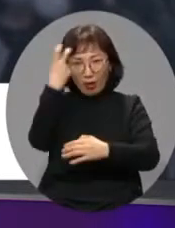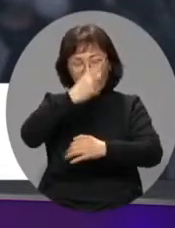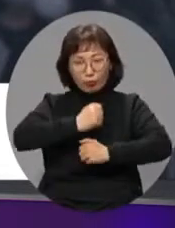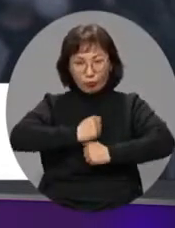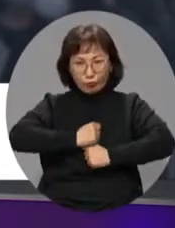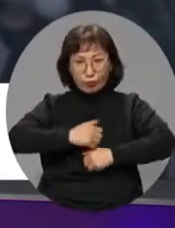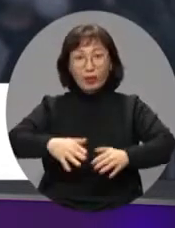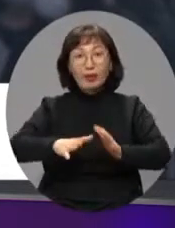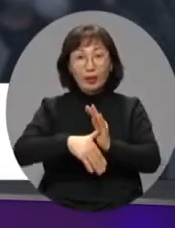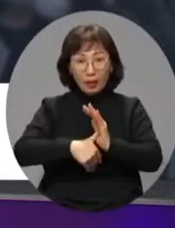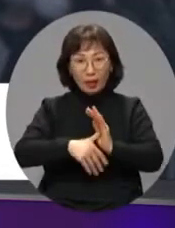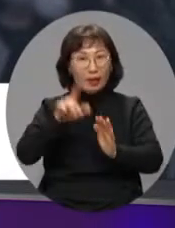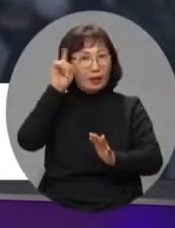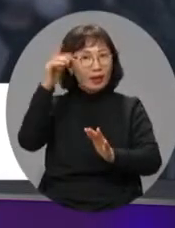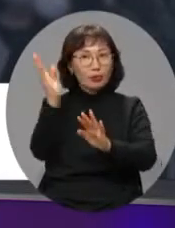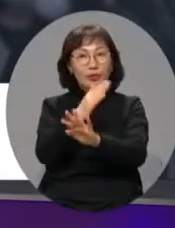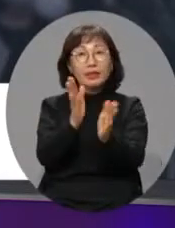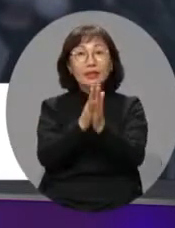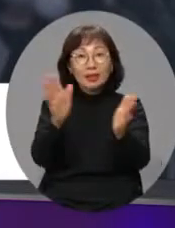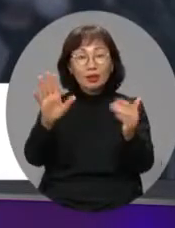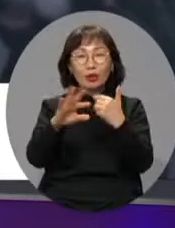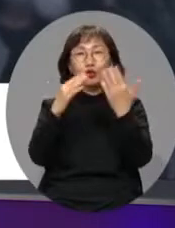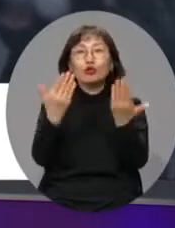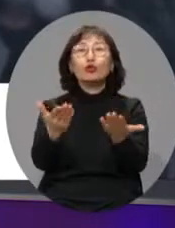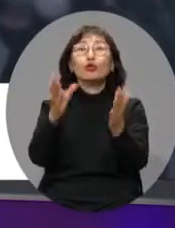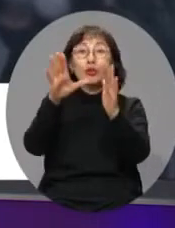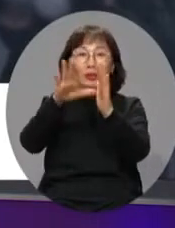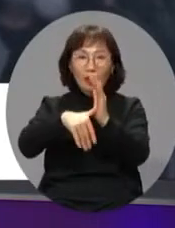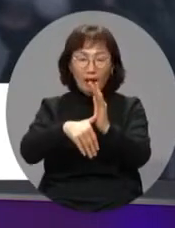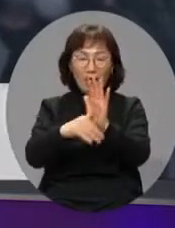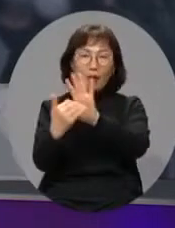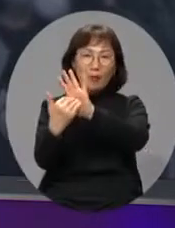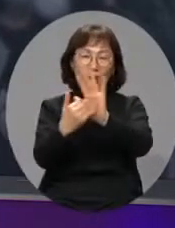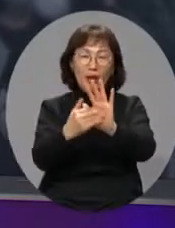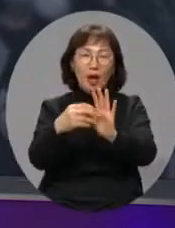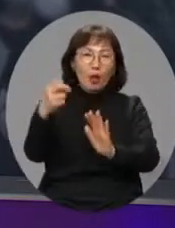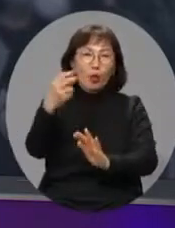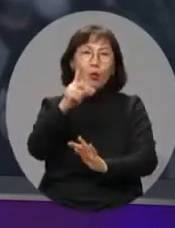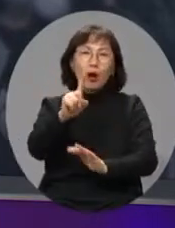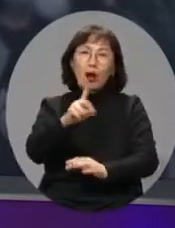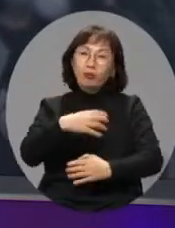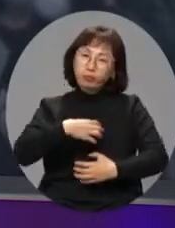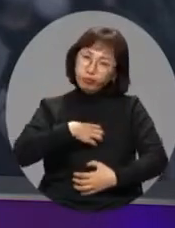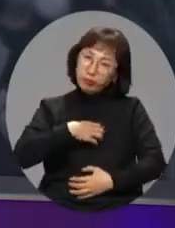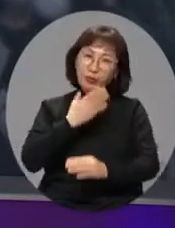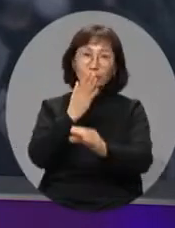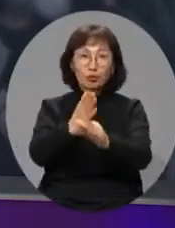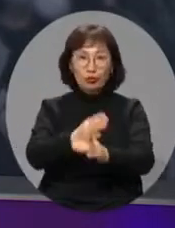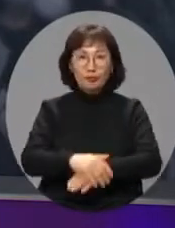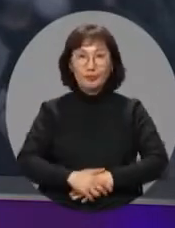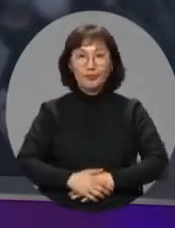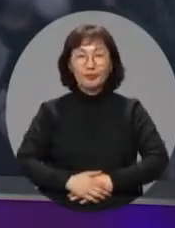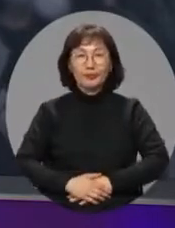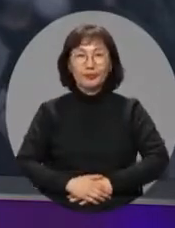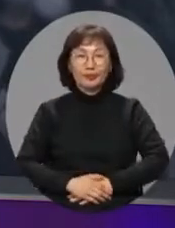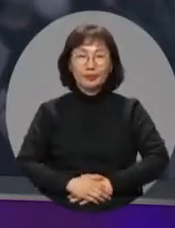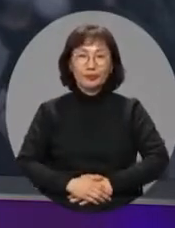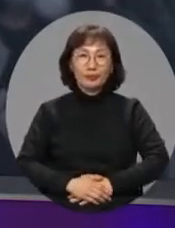상황인데요. 내일부터 시작되는 연휴 기간이 방역에 또 한 차례 고비가 되고 있습니다. 강동엽